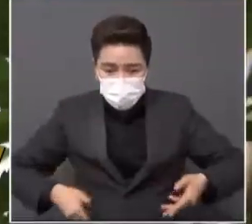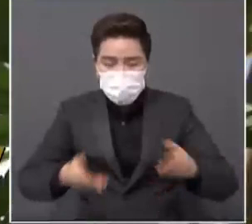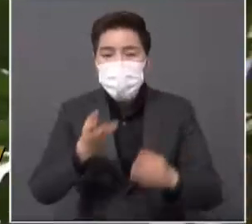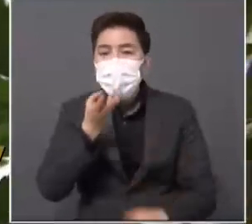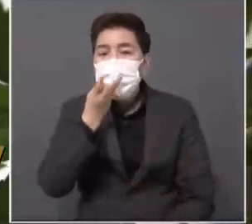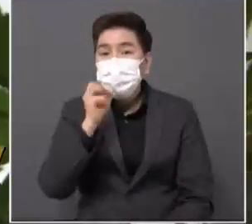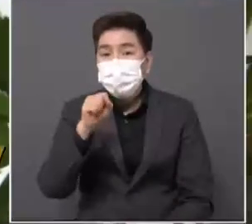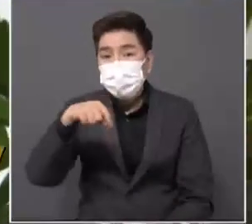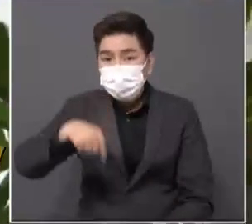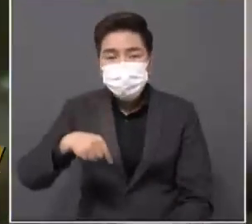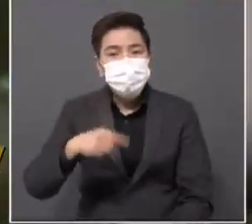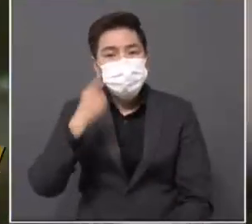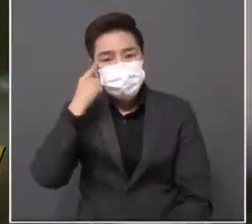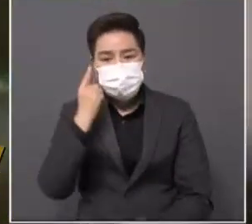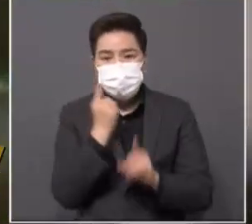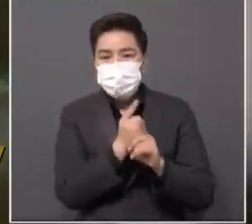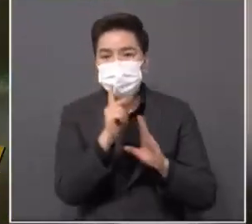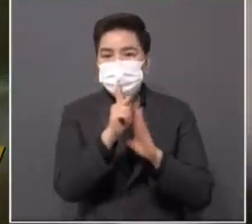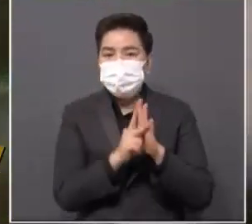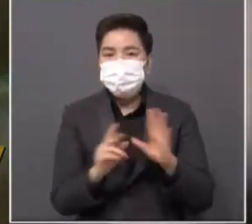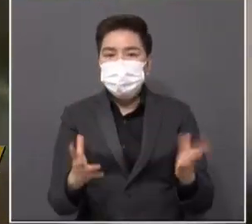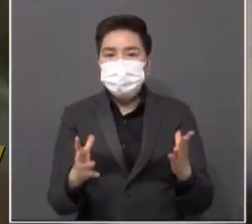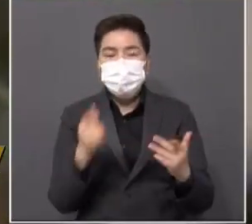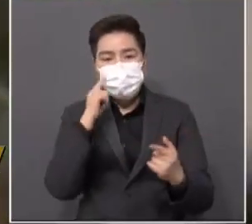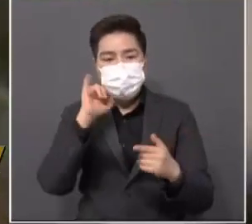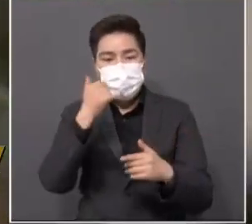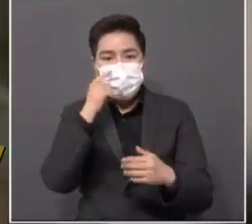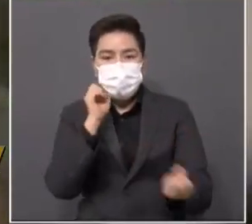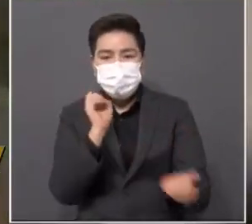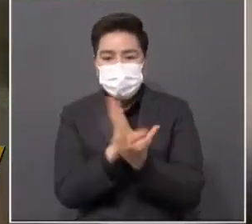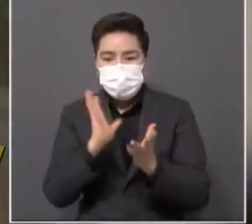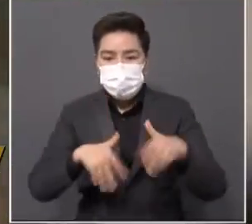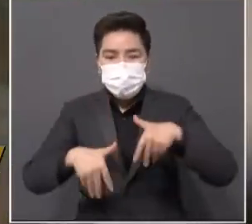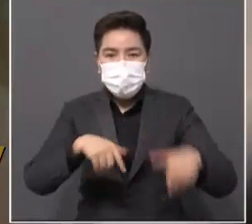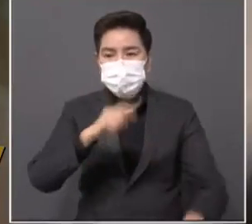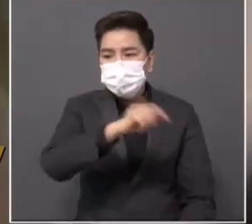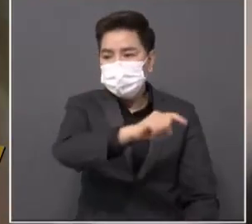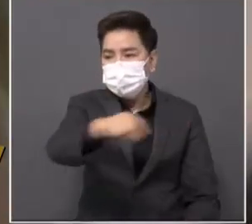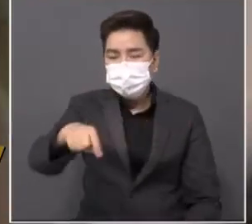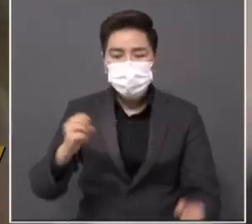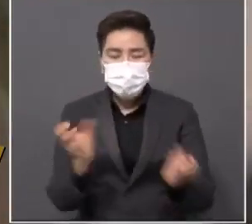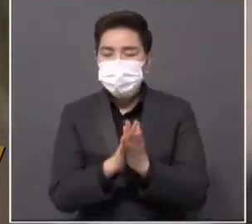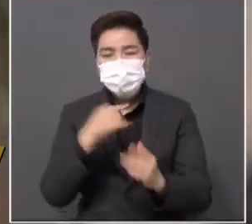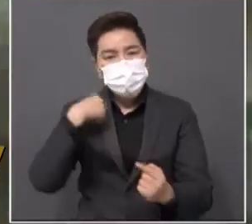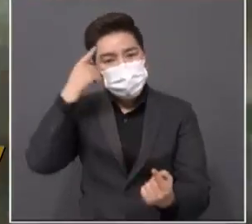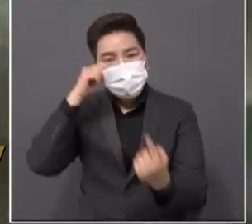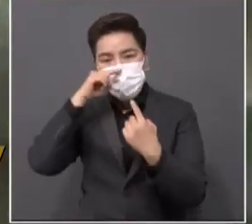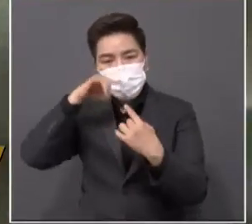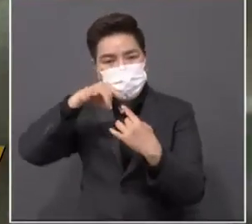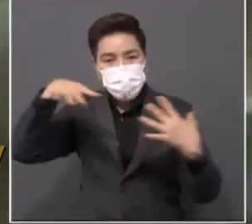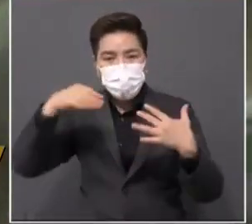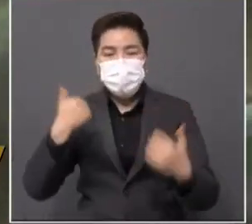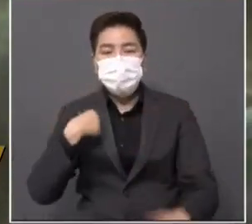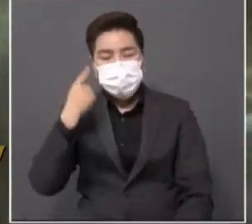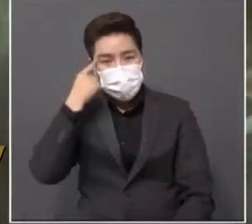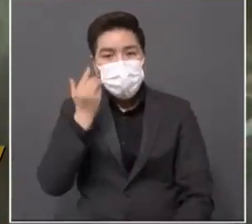420ไมไดอยู่ภายใ้กรบของกฎหมายและอดก่อนใหเกิดความเดอดร้อนกับประชาชนเป็การทวไปไม่เหะสมทางพักภูิ